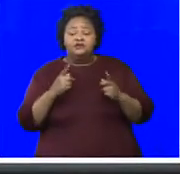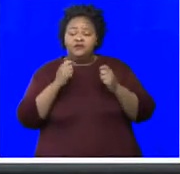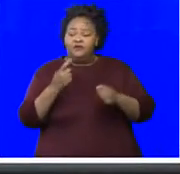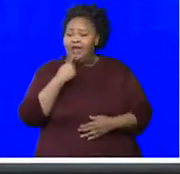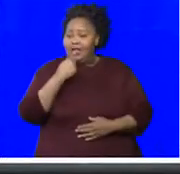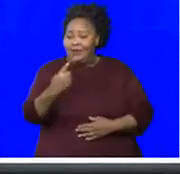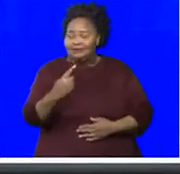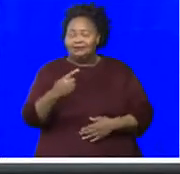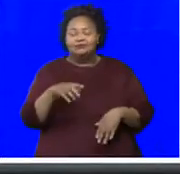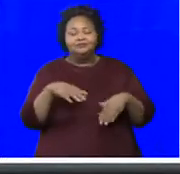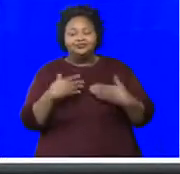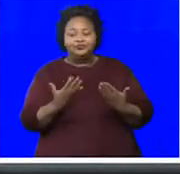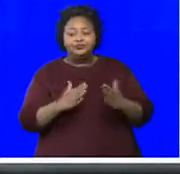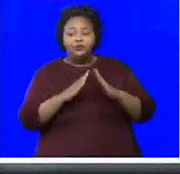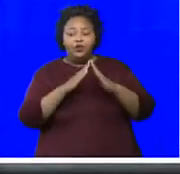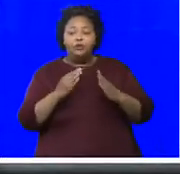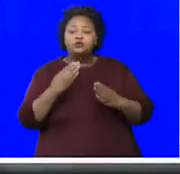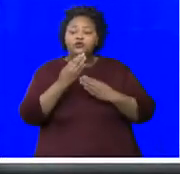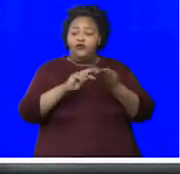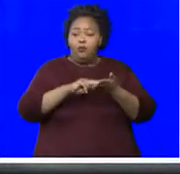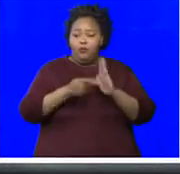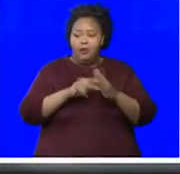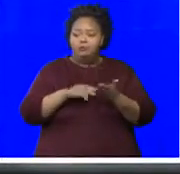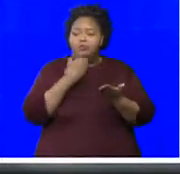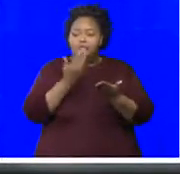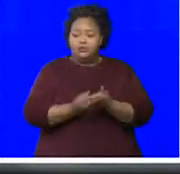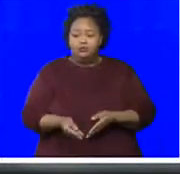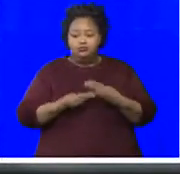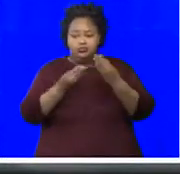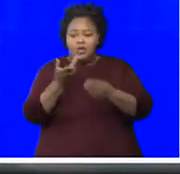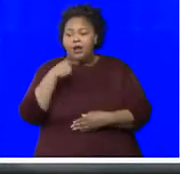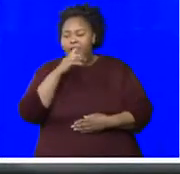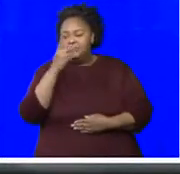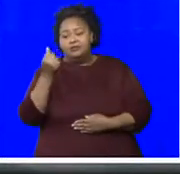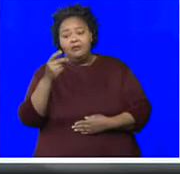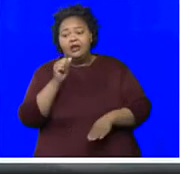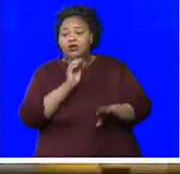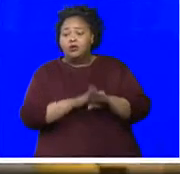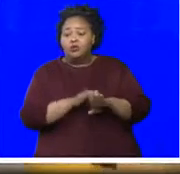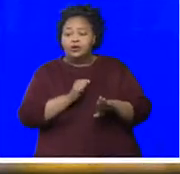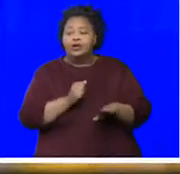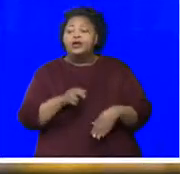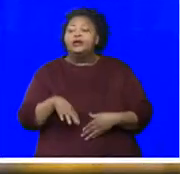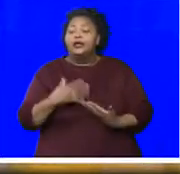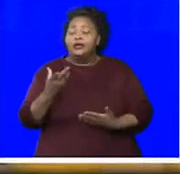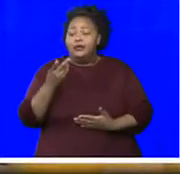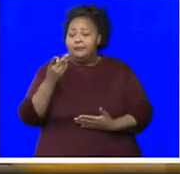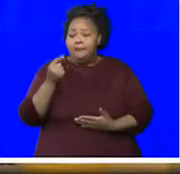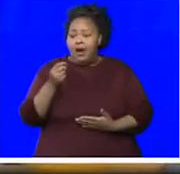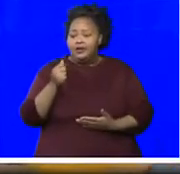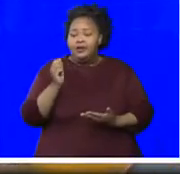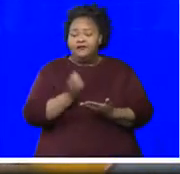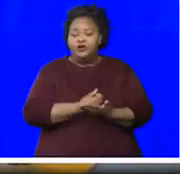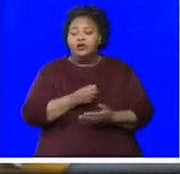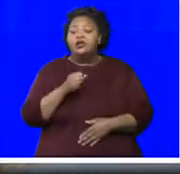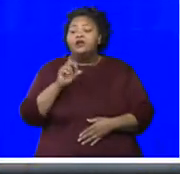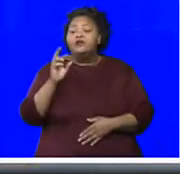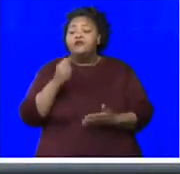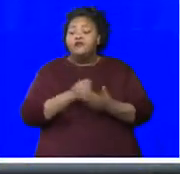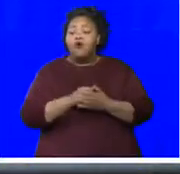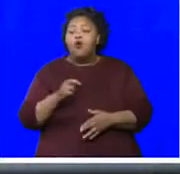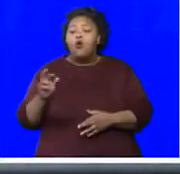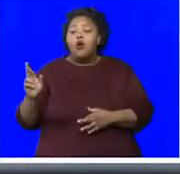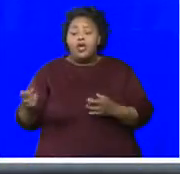kodwa ngenxa yokubade kahle imali lelitiko lisethole imali yemigwaqo lemithafu lefake ikhathi loyo we-MR 21 kule